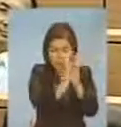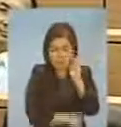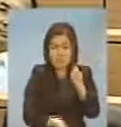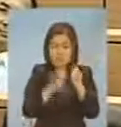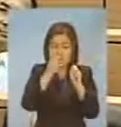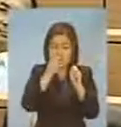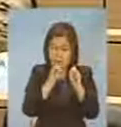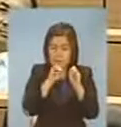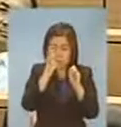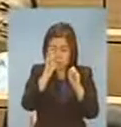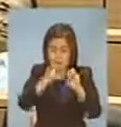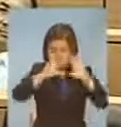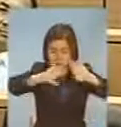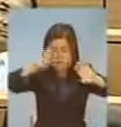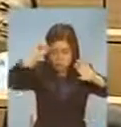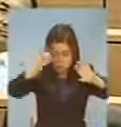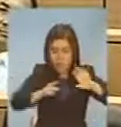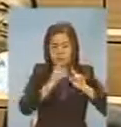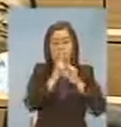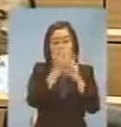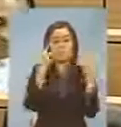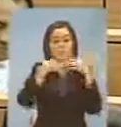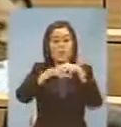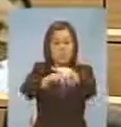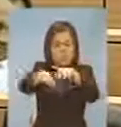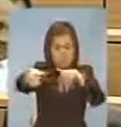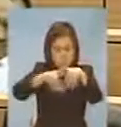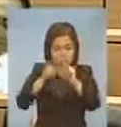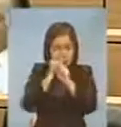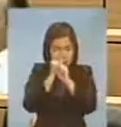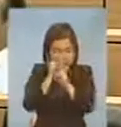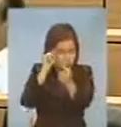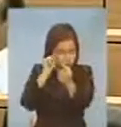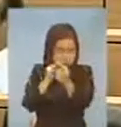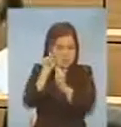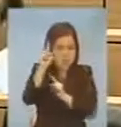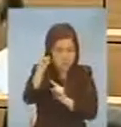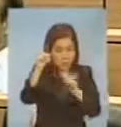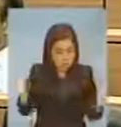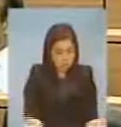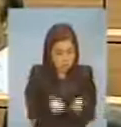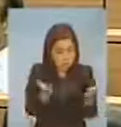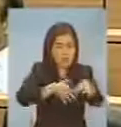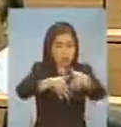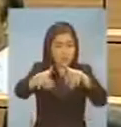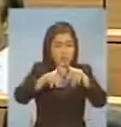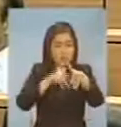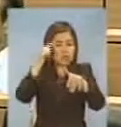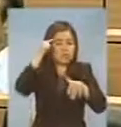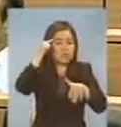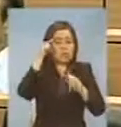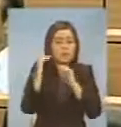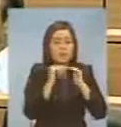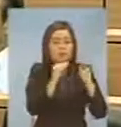ยิ่งลักษณ์ได้รับงานวิจัยเกี่ยวกับโครงการรถไฟความเร็วสูงอันนี้น่าสนใจนะฮะนี่แหละฮะคุ